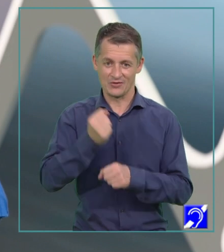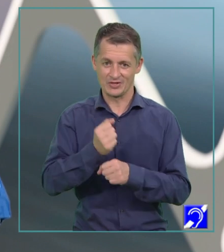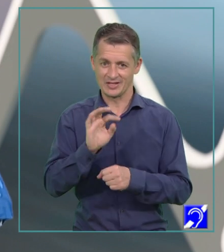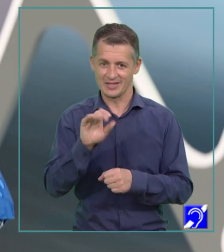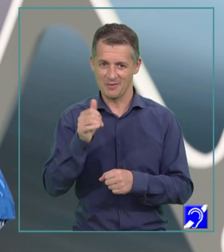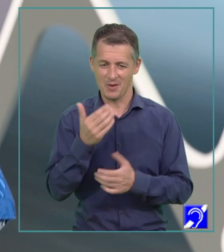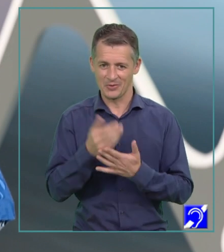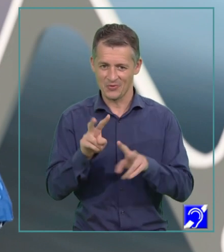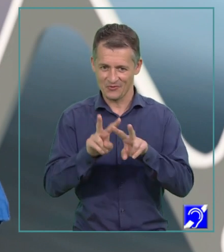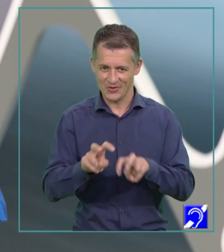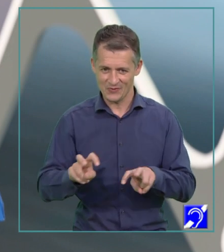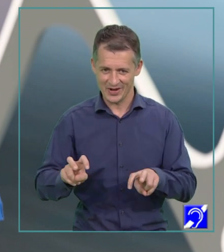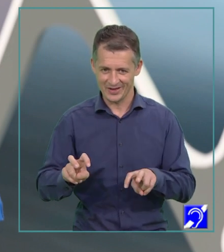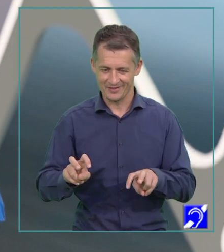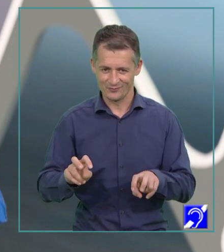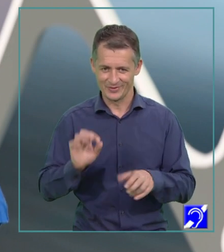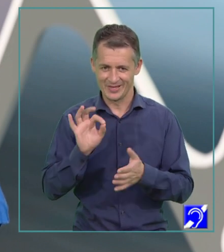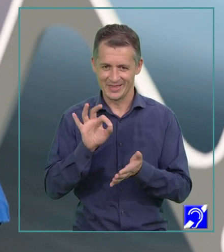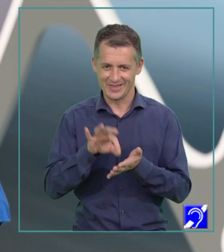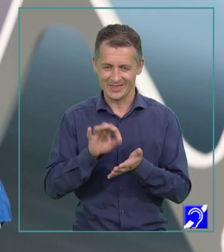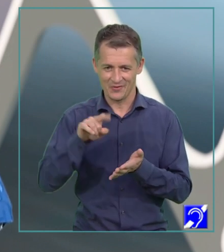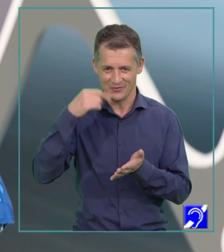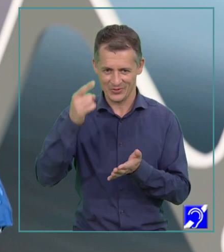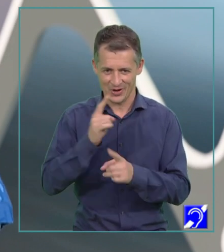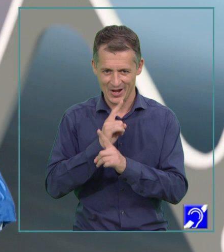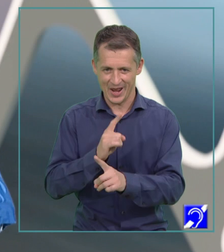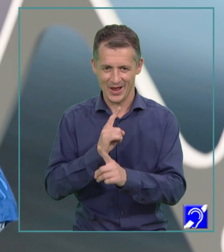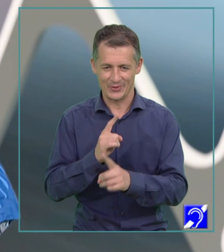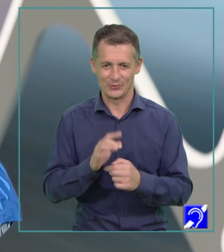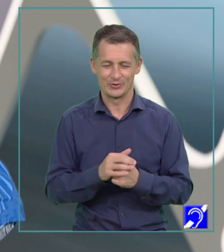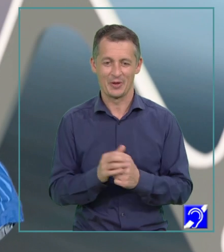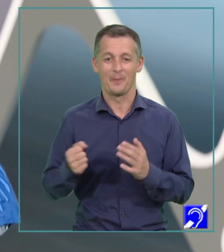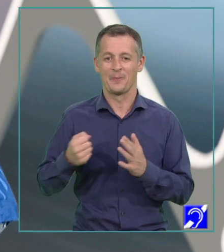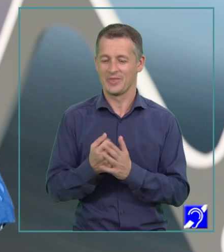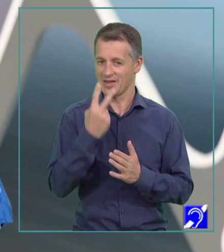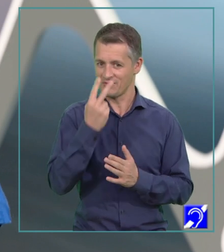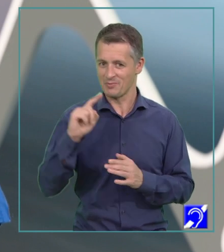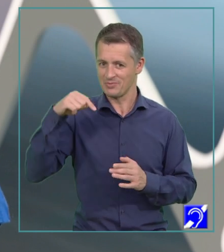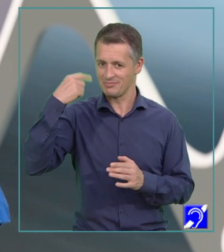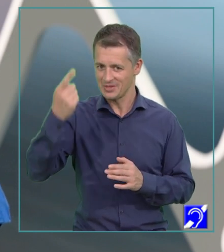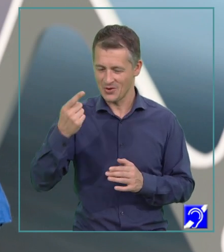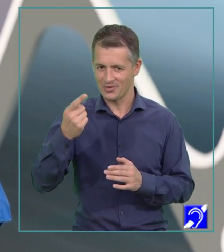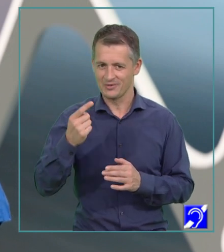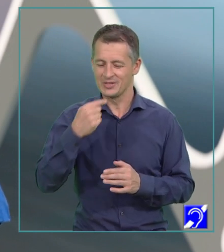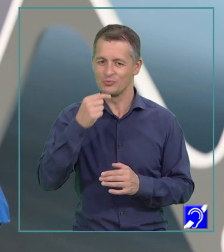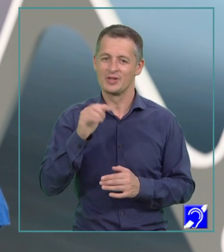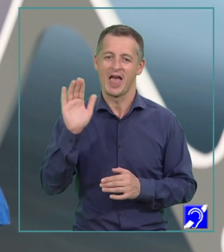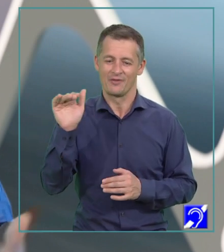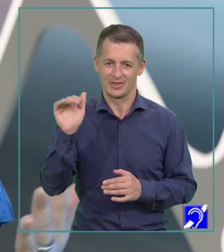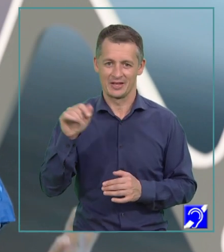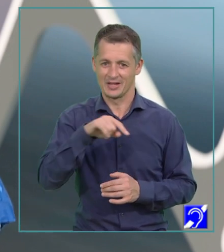vom verifica, bineînțeles, în lecția următoare. Până la ne revedem, eu îmi iau la revedere de la voi